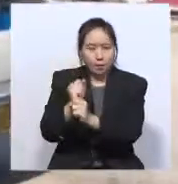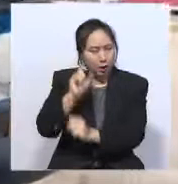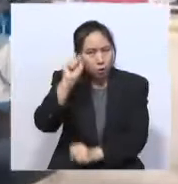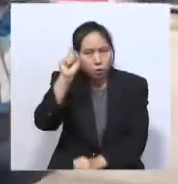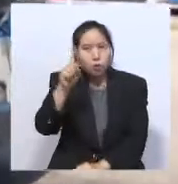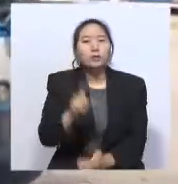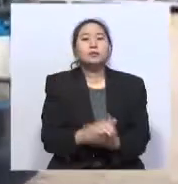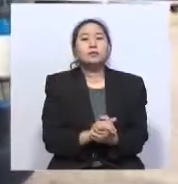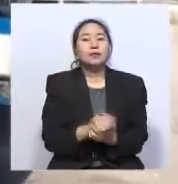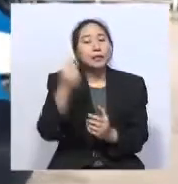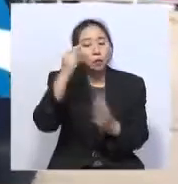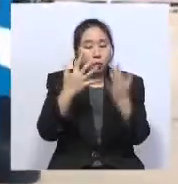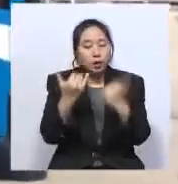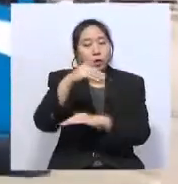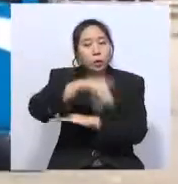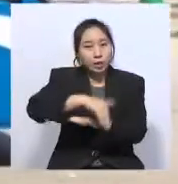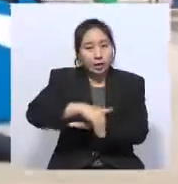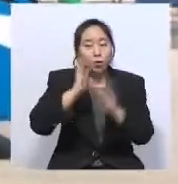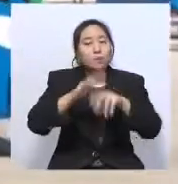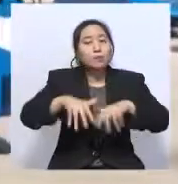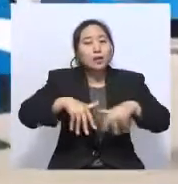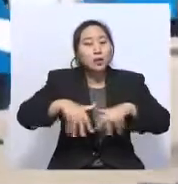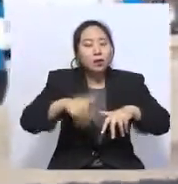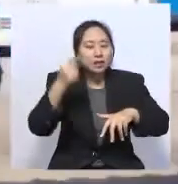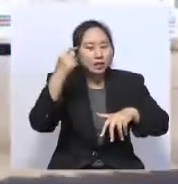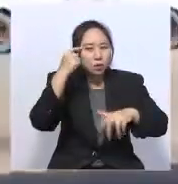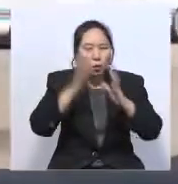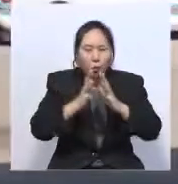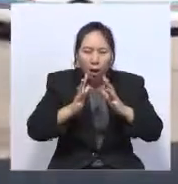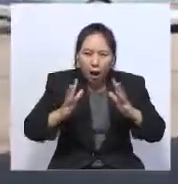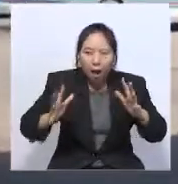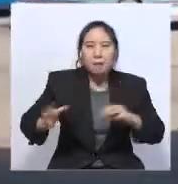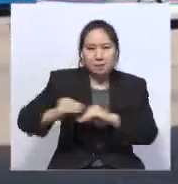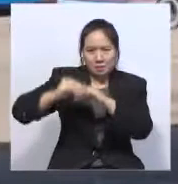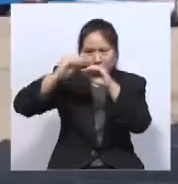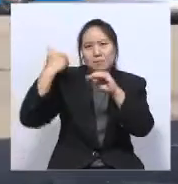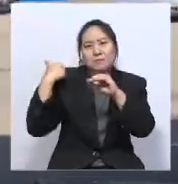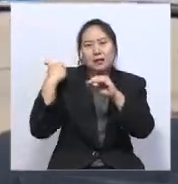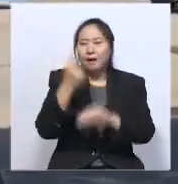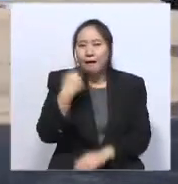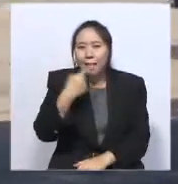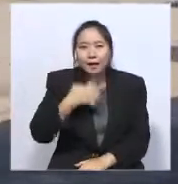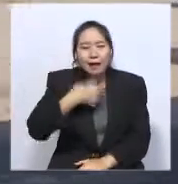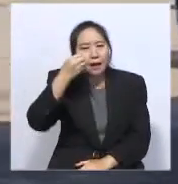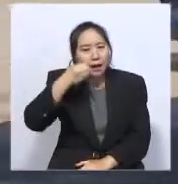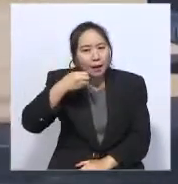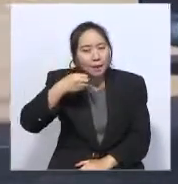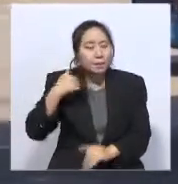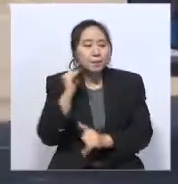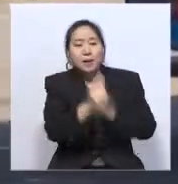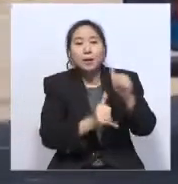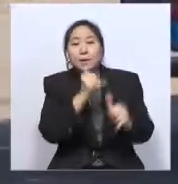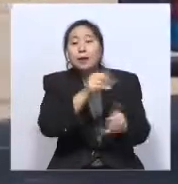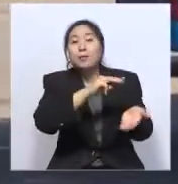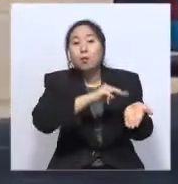ที่ทันทีคาดว่าเย็นวันนี้นะคะประชาชนน่าจะยิ่งหนาแน่นขึ้นไปอีกเพราะฉะนั้นใครที่จะเดินทางไปที่ขนส่